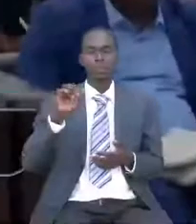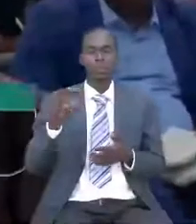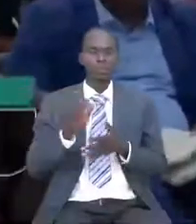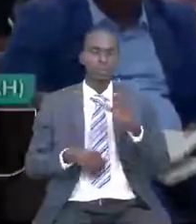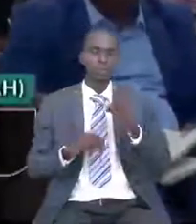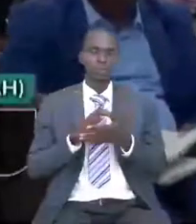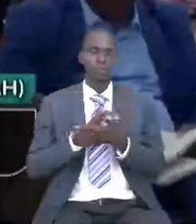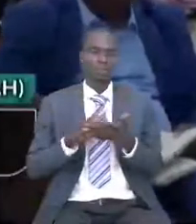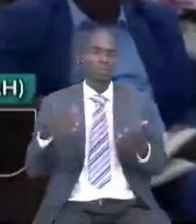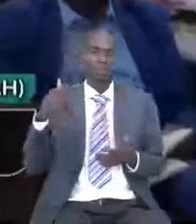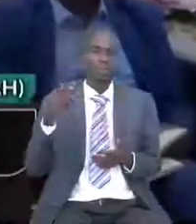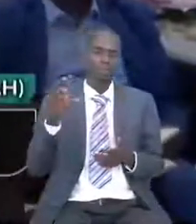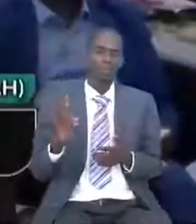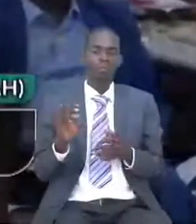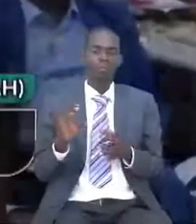Jérémie